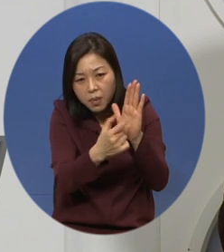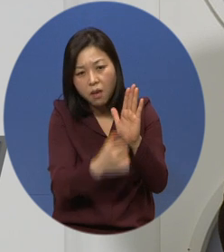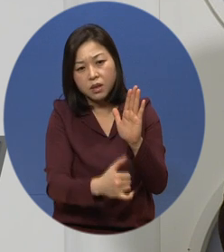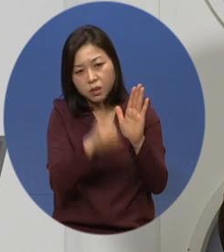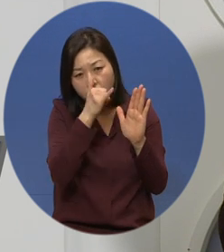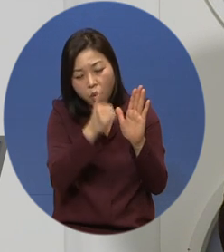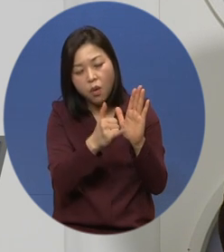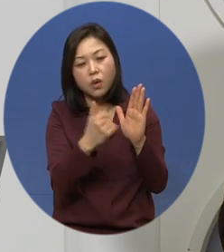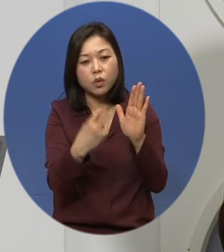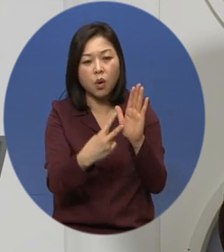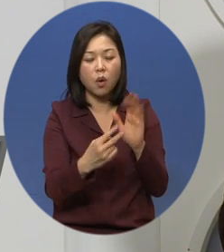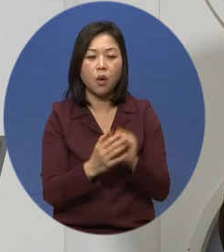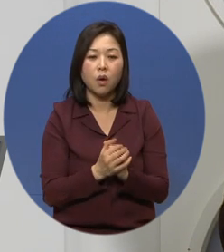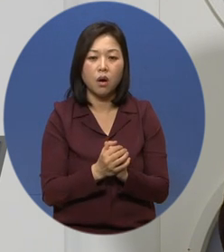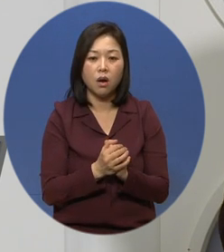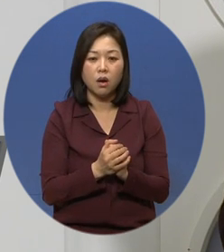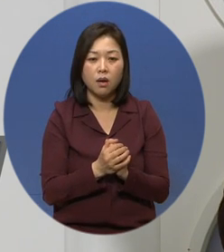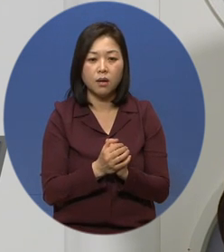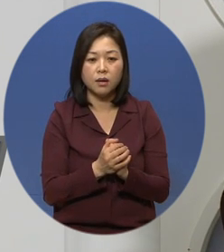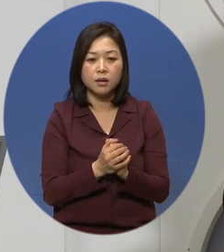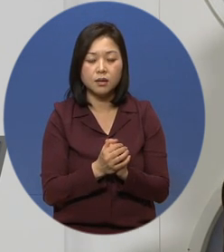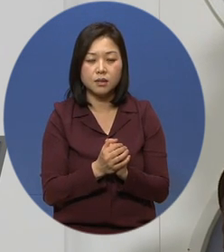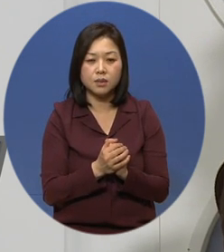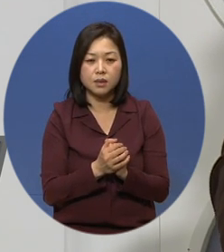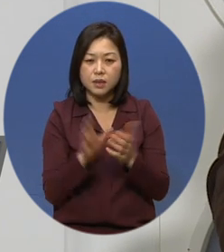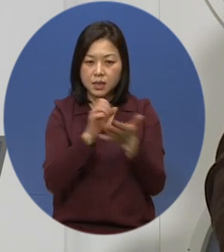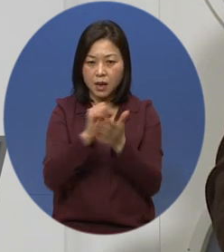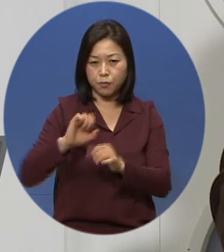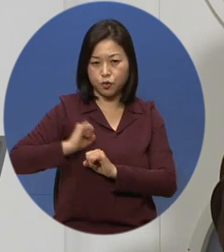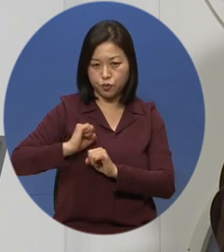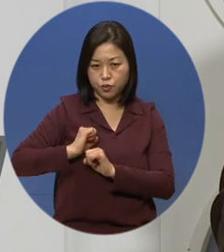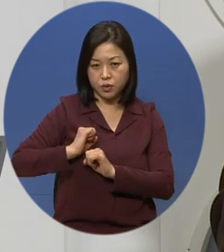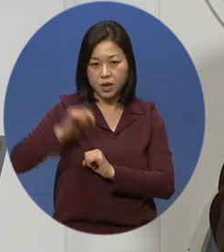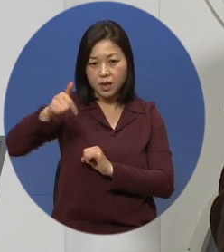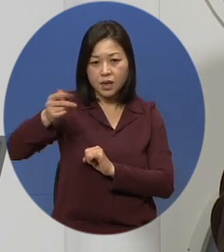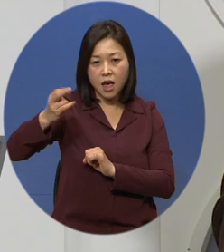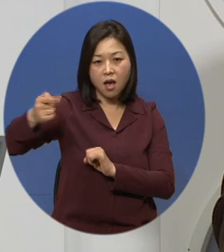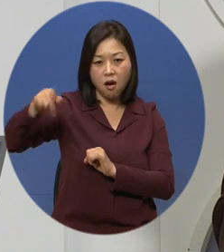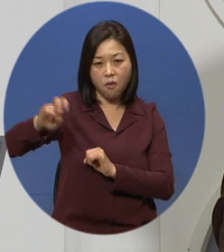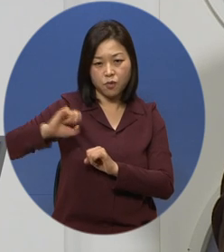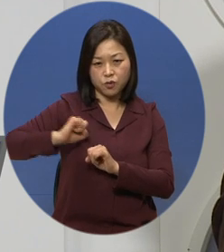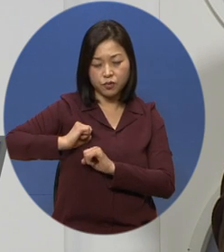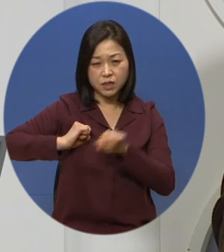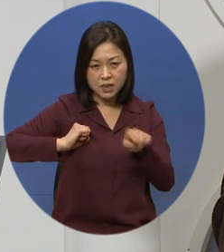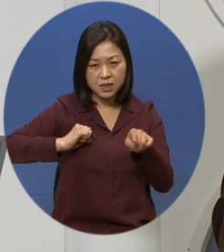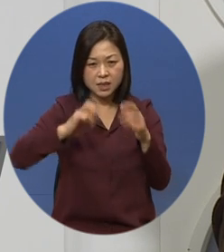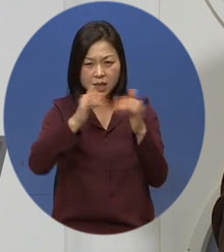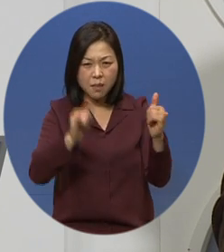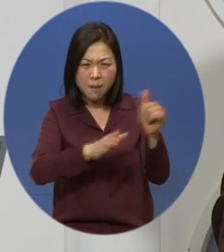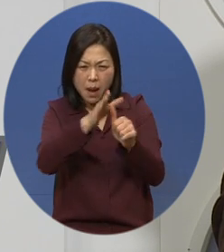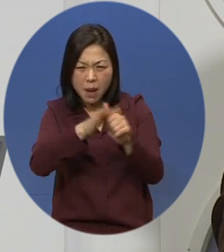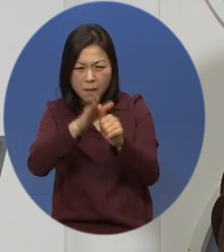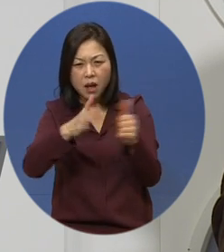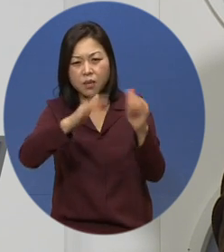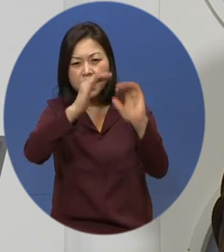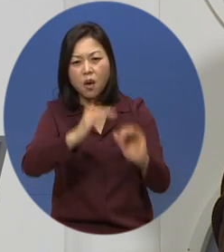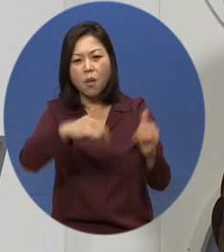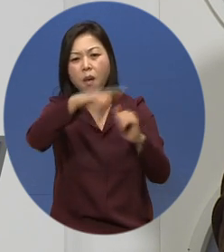안에 어 지 진압 공경 군 의 에 쌀 장면이다 있지만